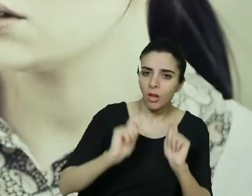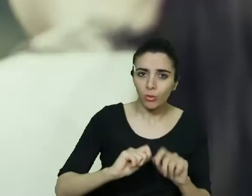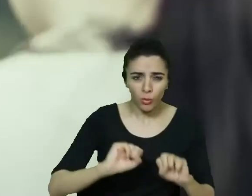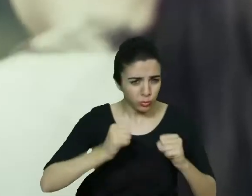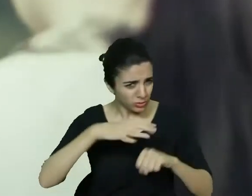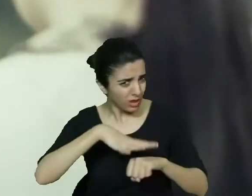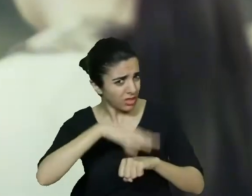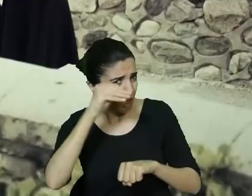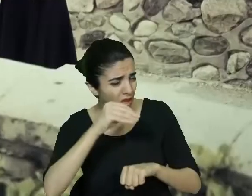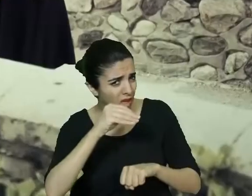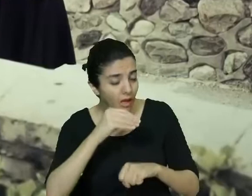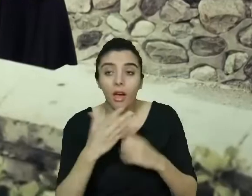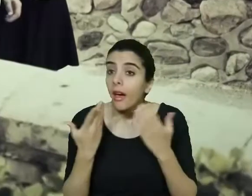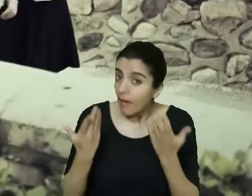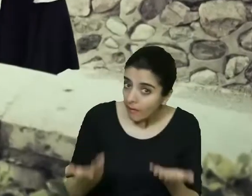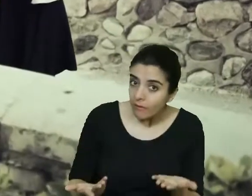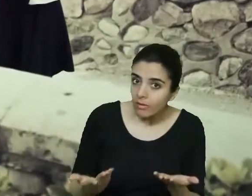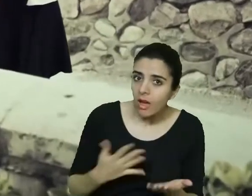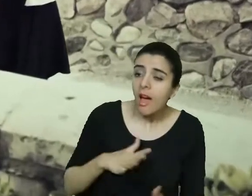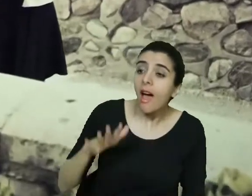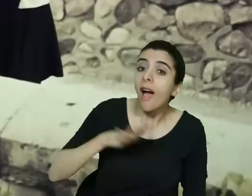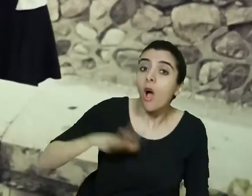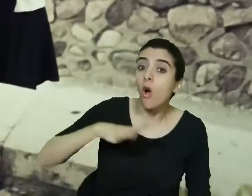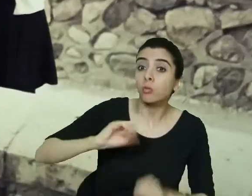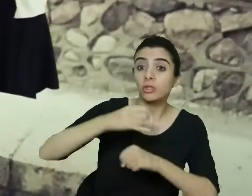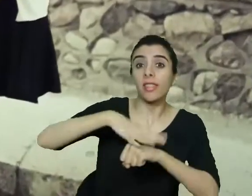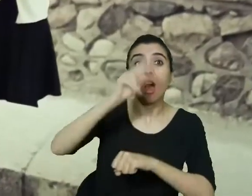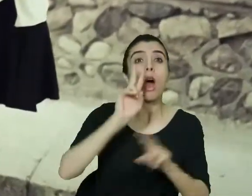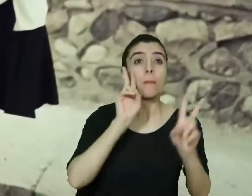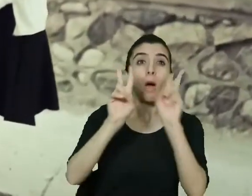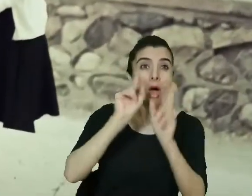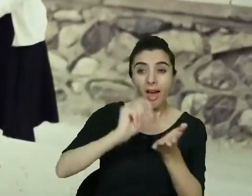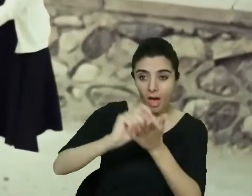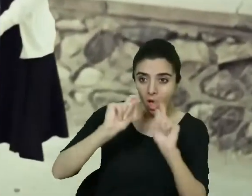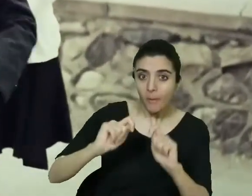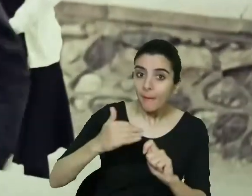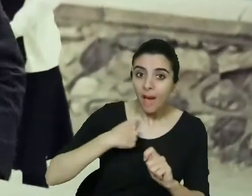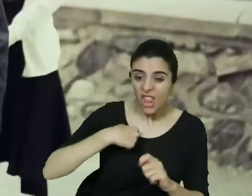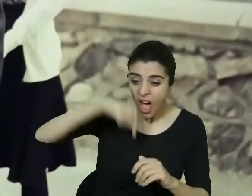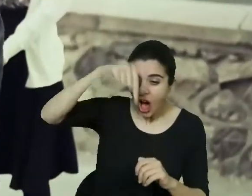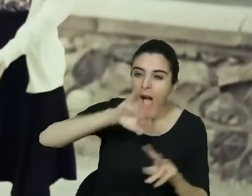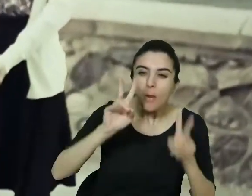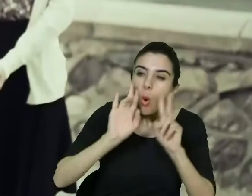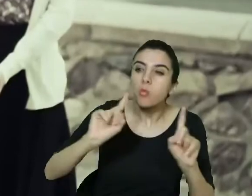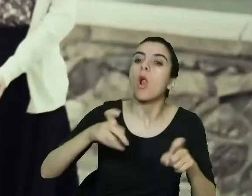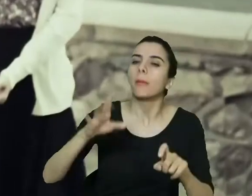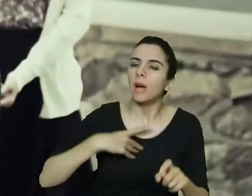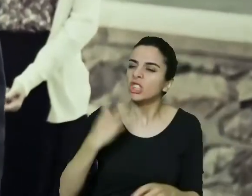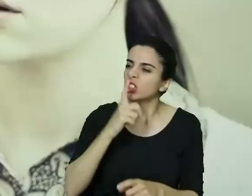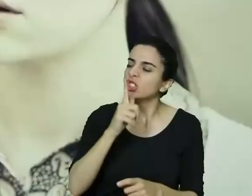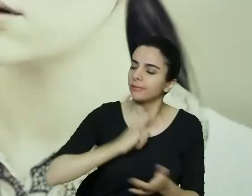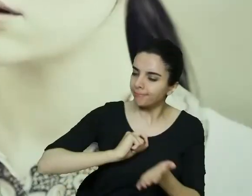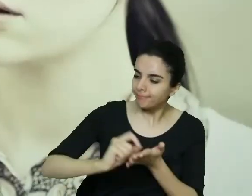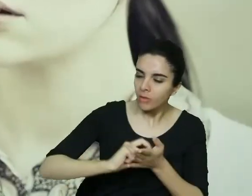Buzdağının mı? Evet. Herkes buzdağının görünen kısmının şiirini yazar ya. Ben görünmeyen kısmının şiirini yazmaya